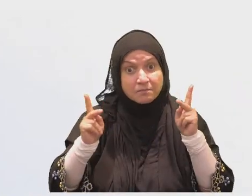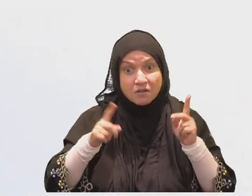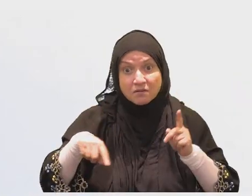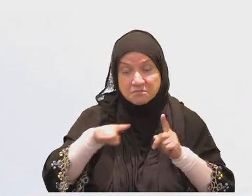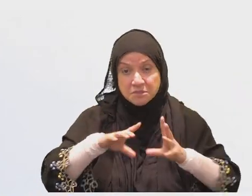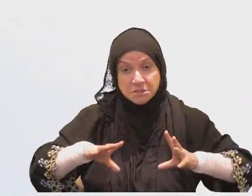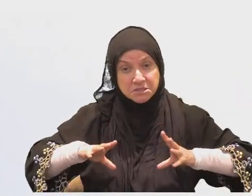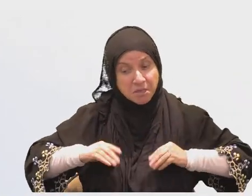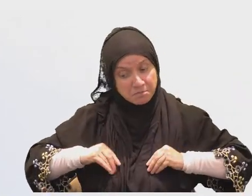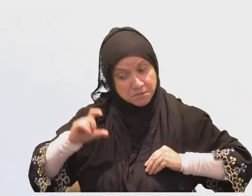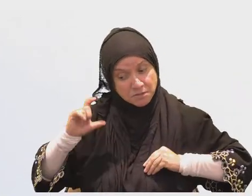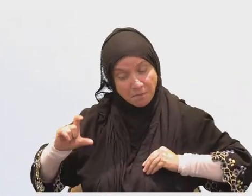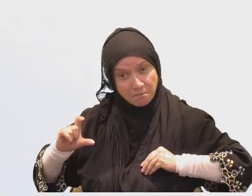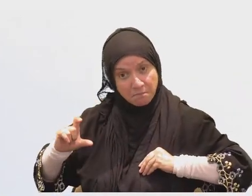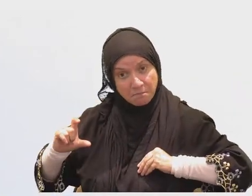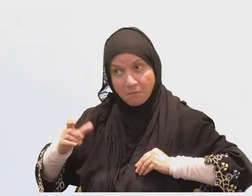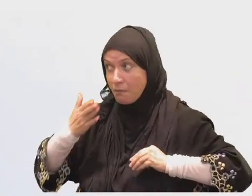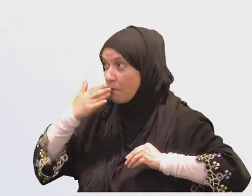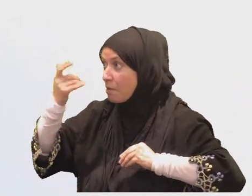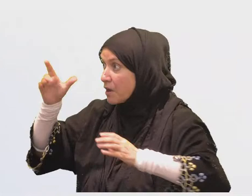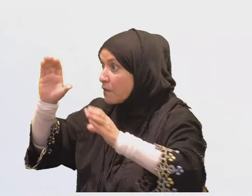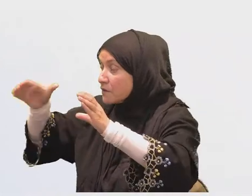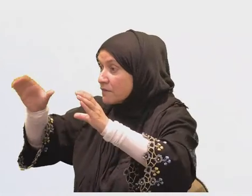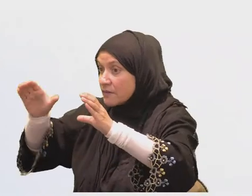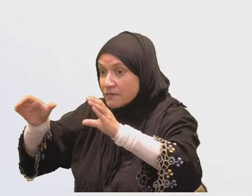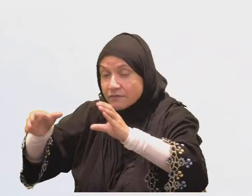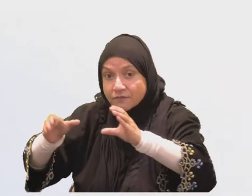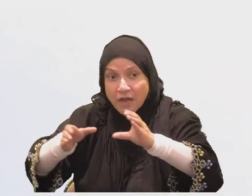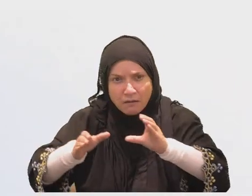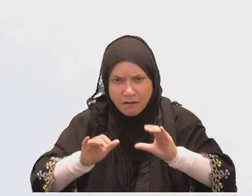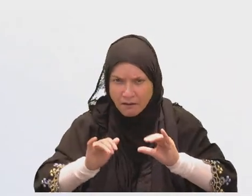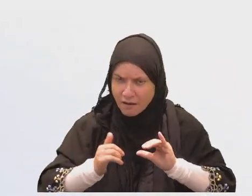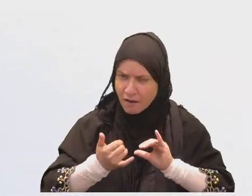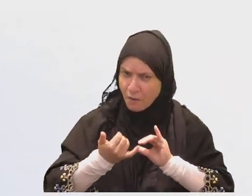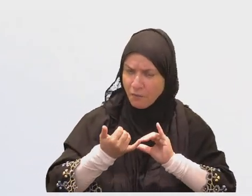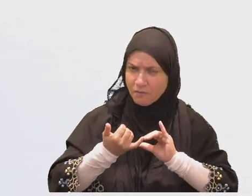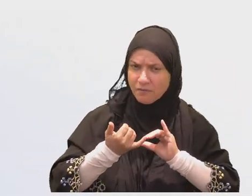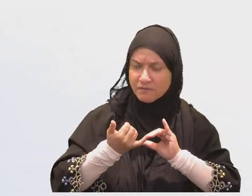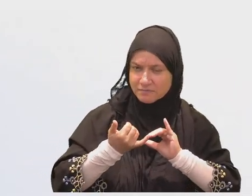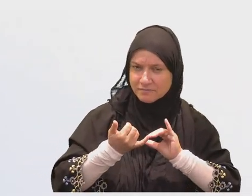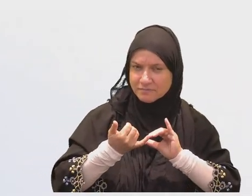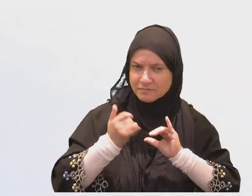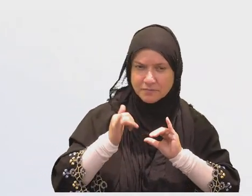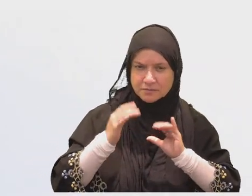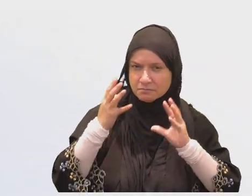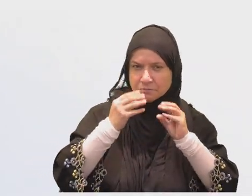mutual love for each other. في توديهم. Let's love each other.